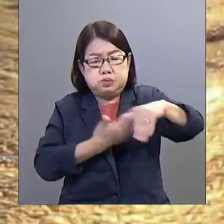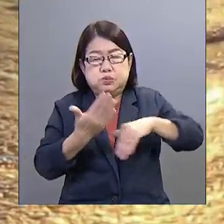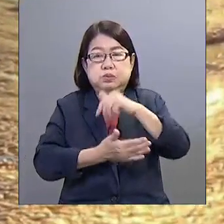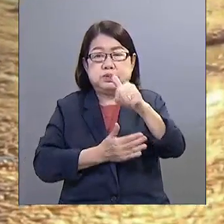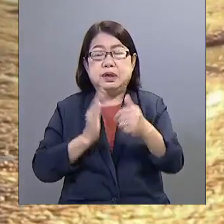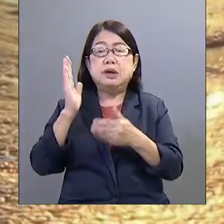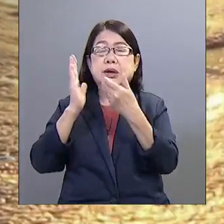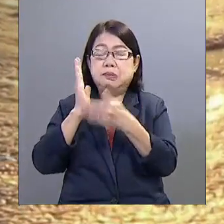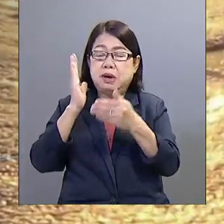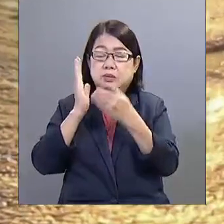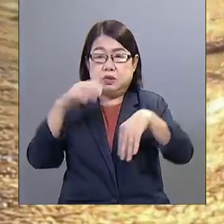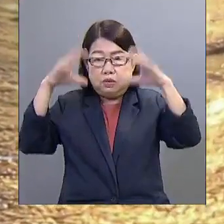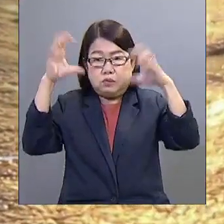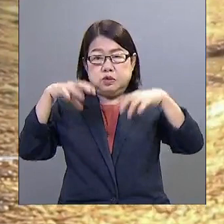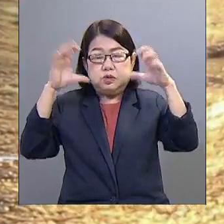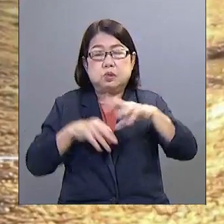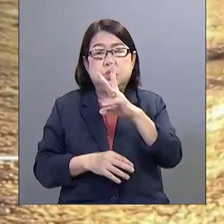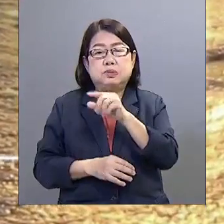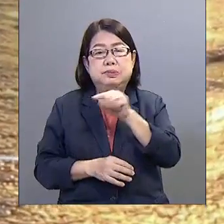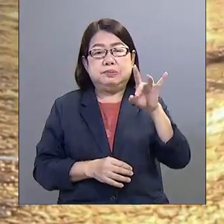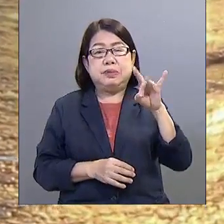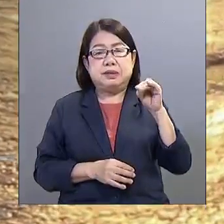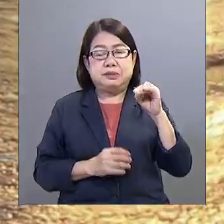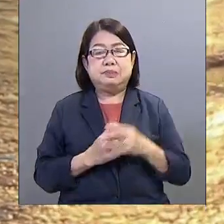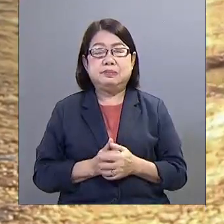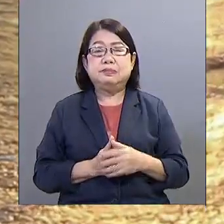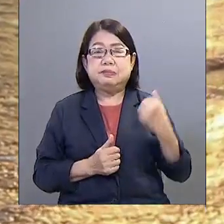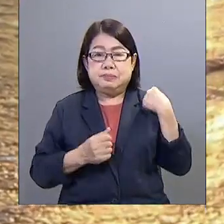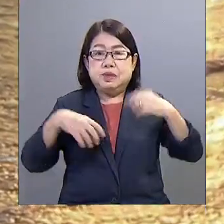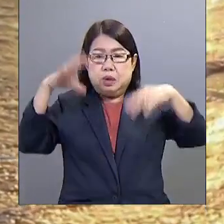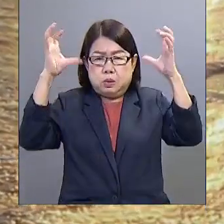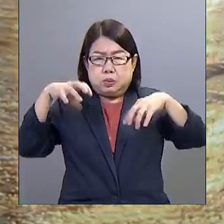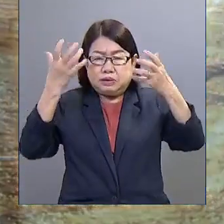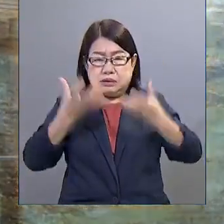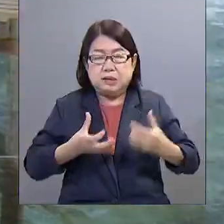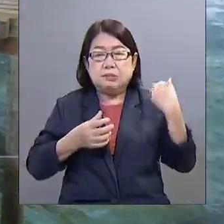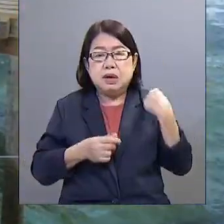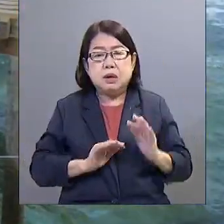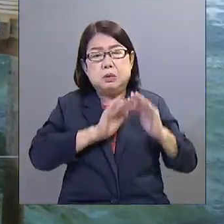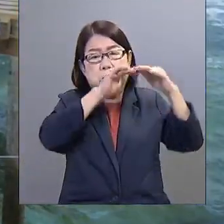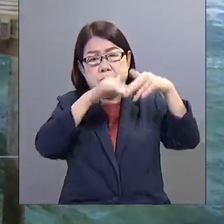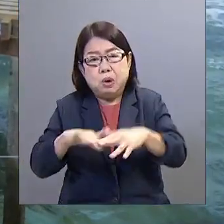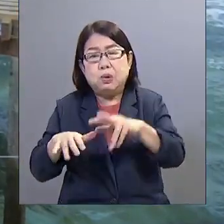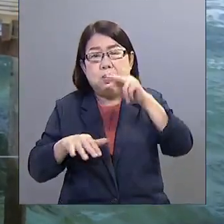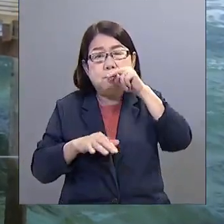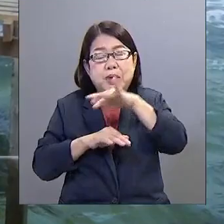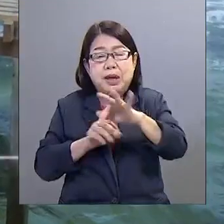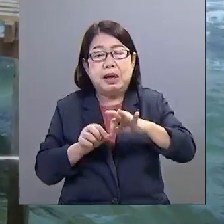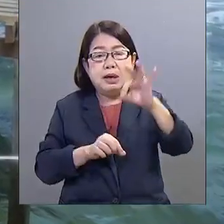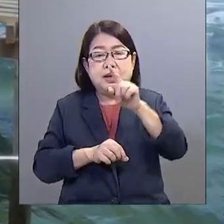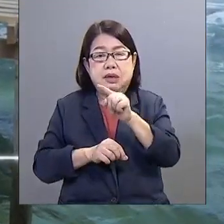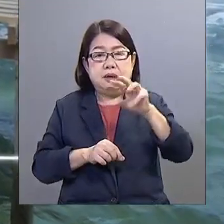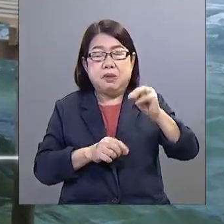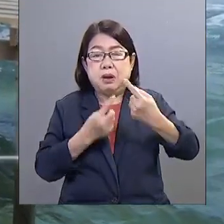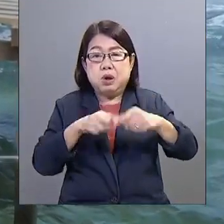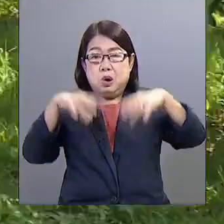ภากตะวนออกมฝนฟาขนอง 60-80% ของพ้นที่และมฝนตกหนกบางแห่ง ครื่นสูงประมาณ 1 mมริเวณทมฝนฟ้าข